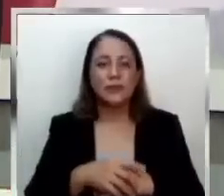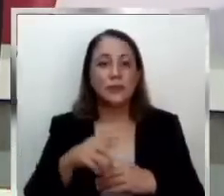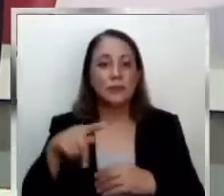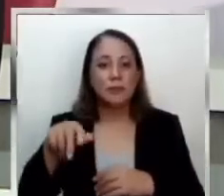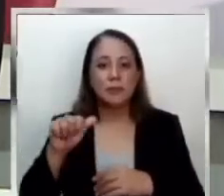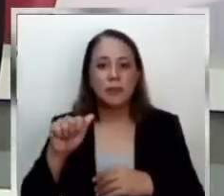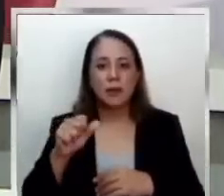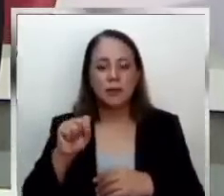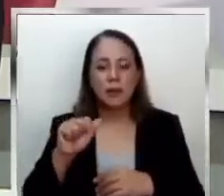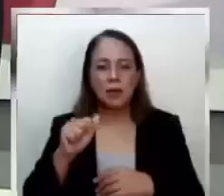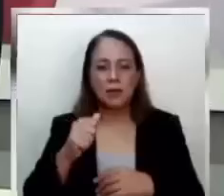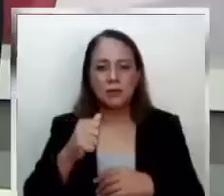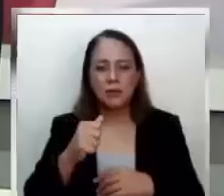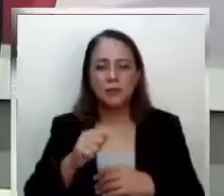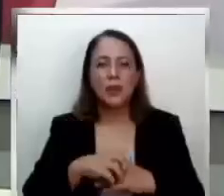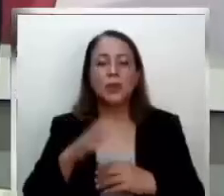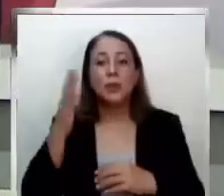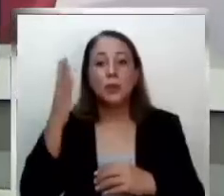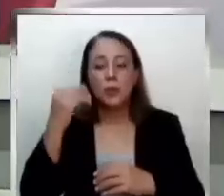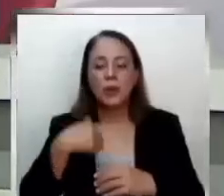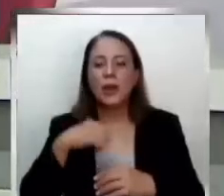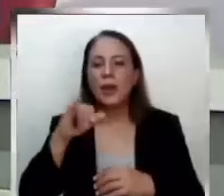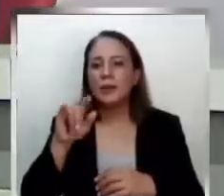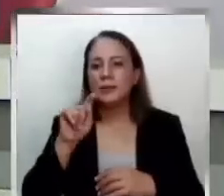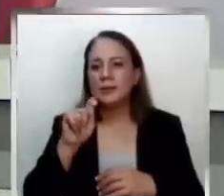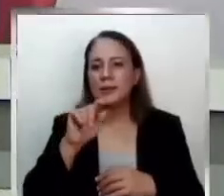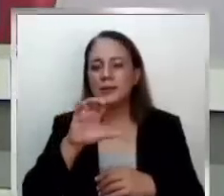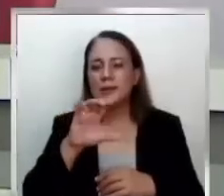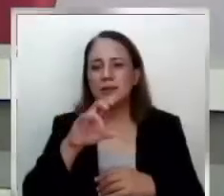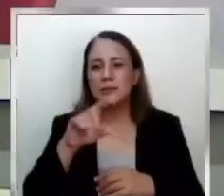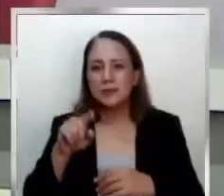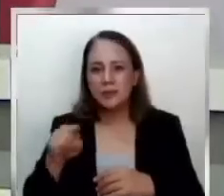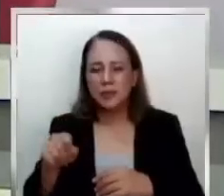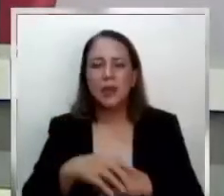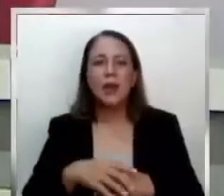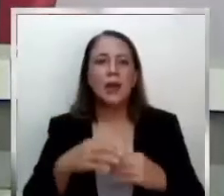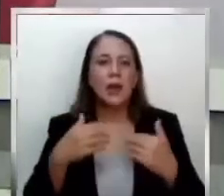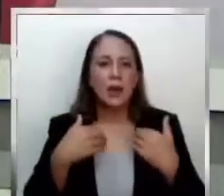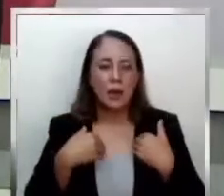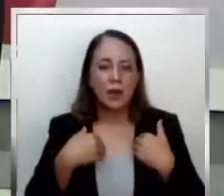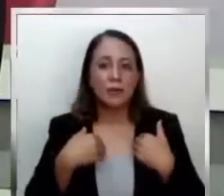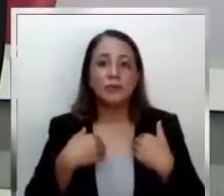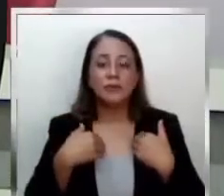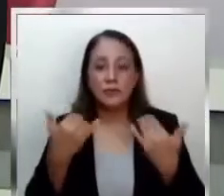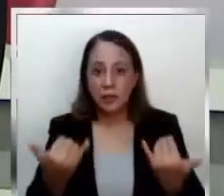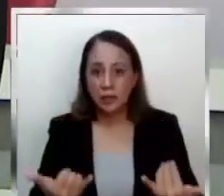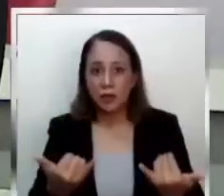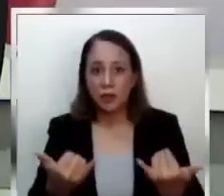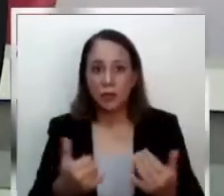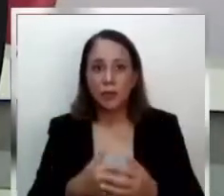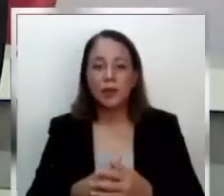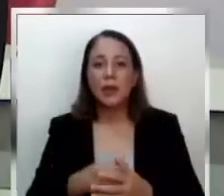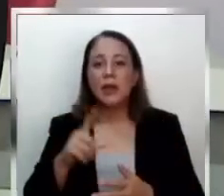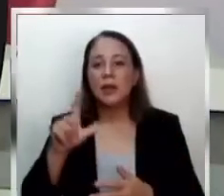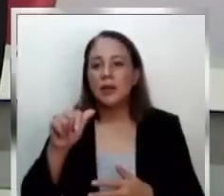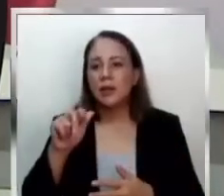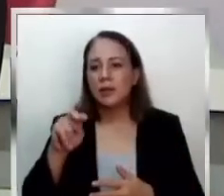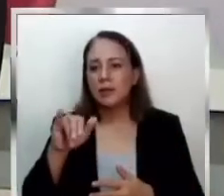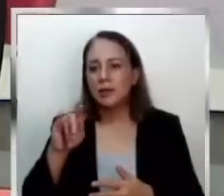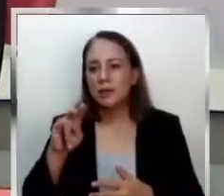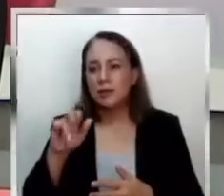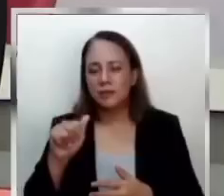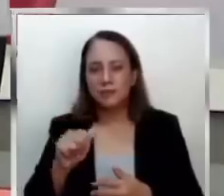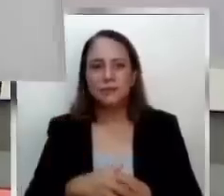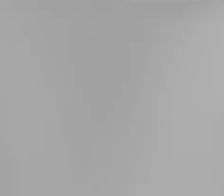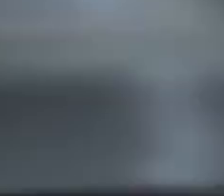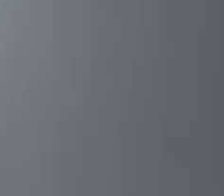yan ng Intertropical Convergence Zone at ng umiiral na La Niña. Nakatutok si Tina